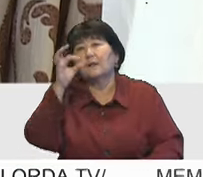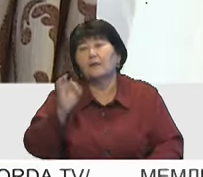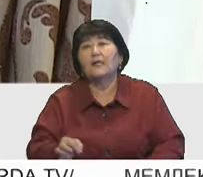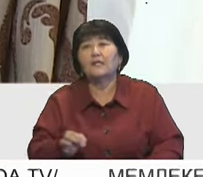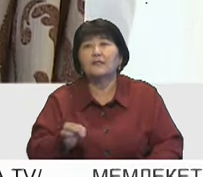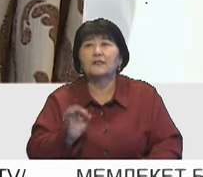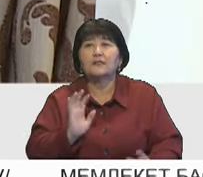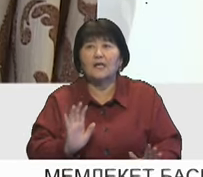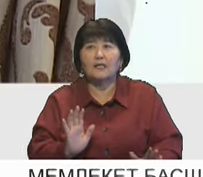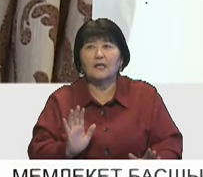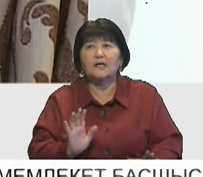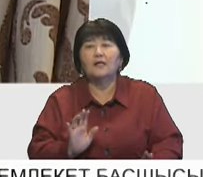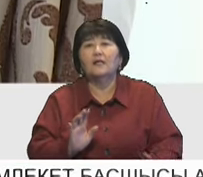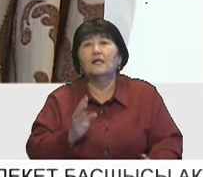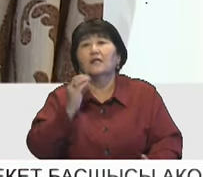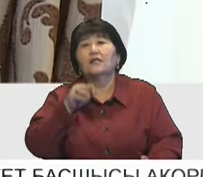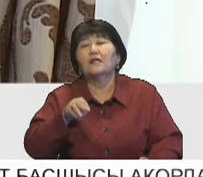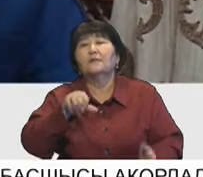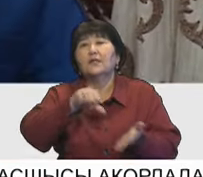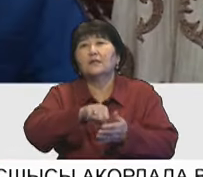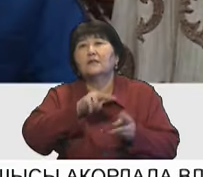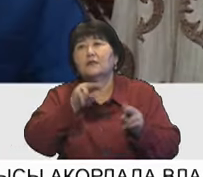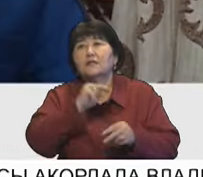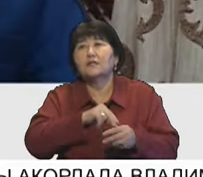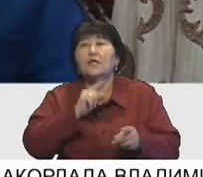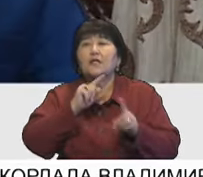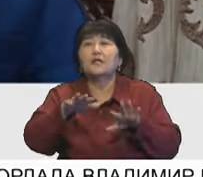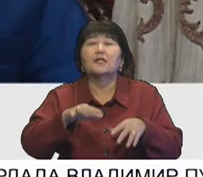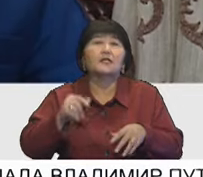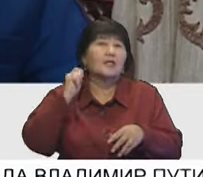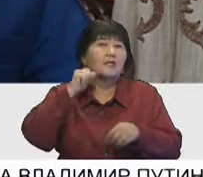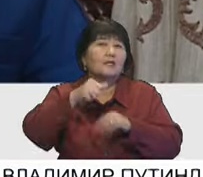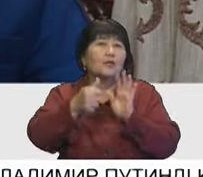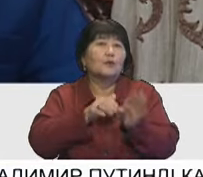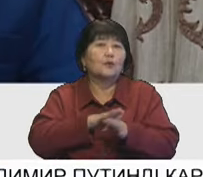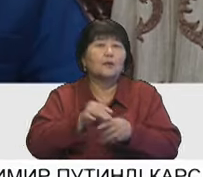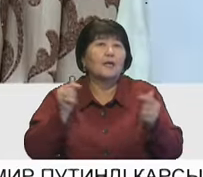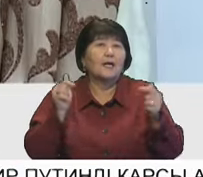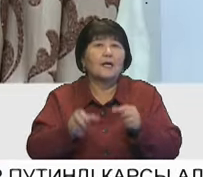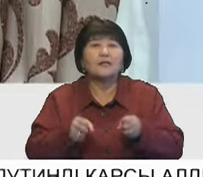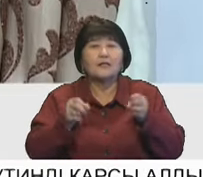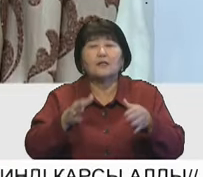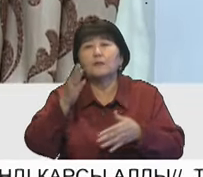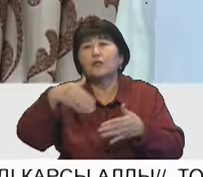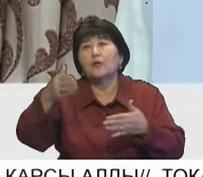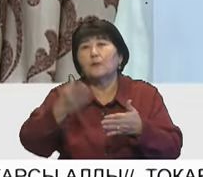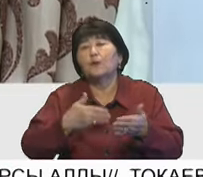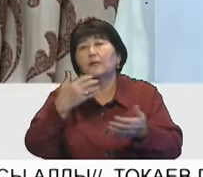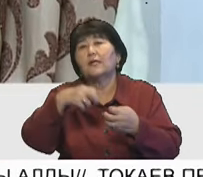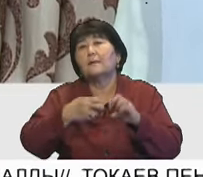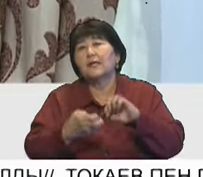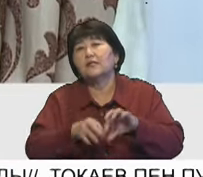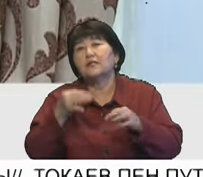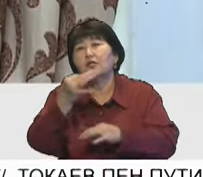жауып, штат санымен жауып келе жатырмыз. Жиында кәмелетке толмағандарға қарсы қылмысты болдырмау мәселесі де сөз